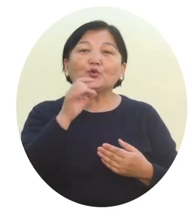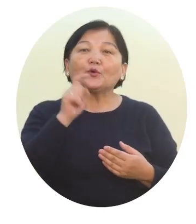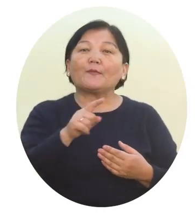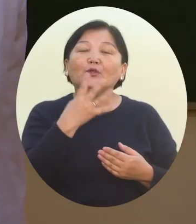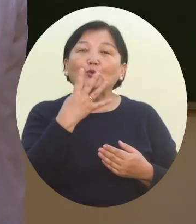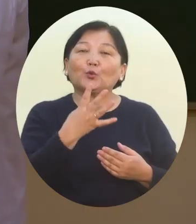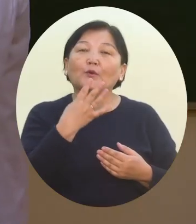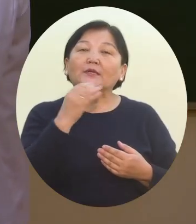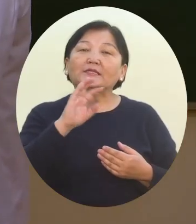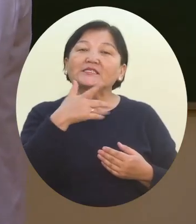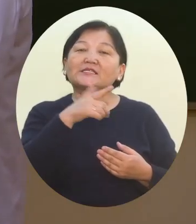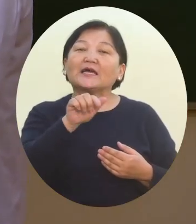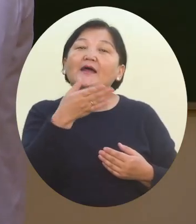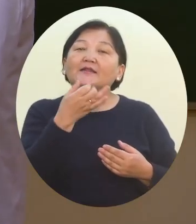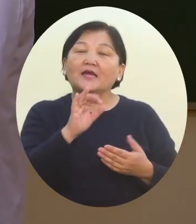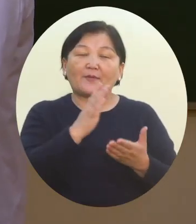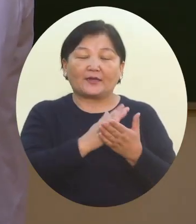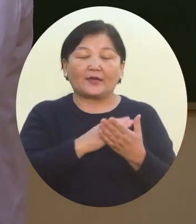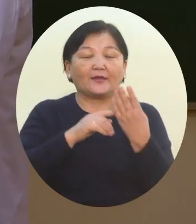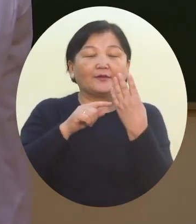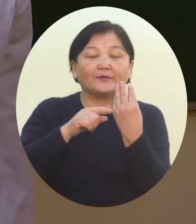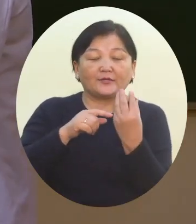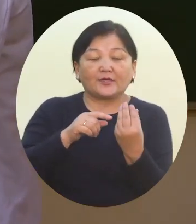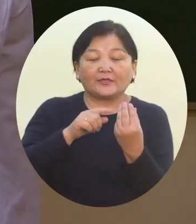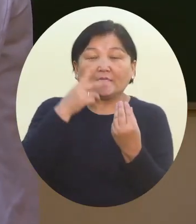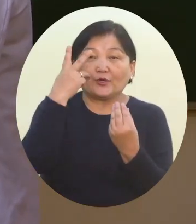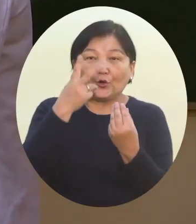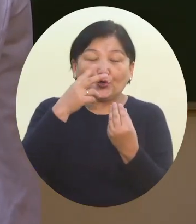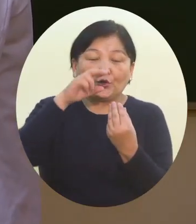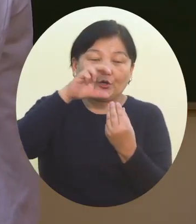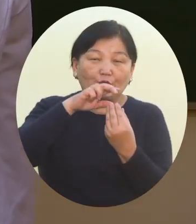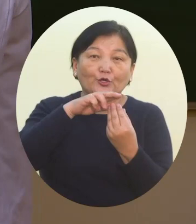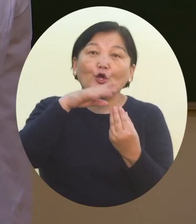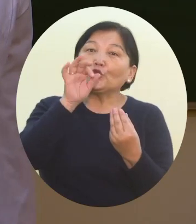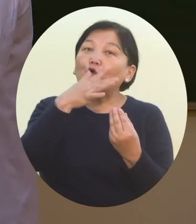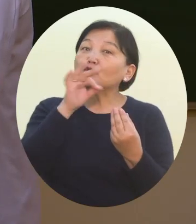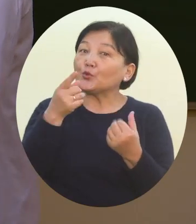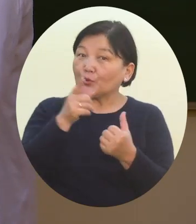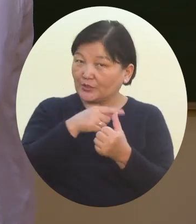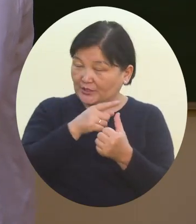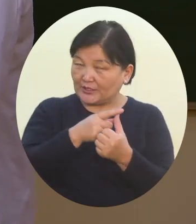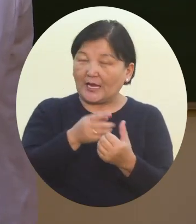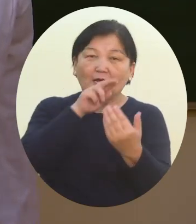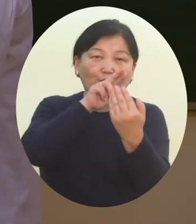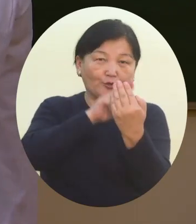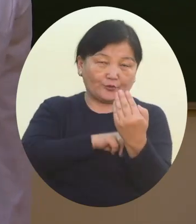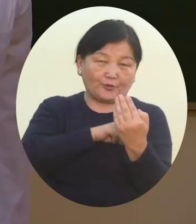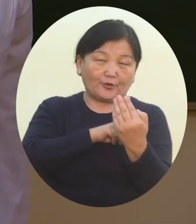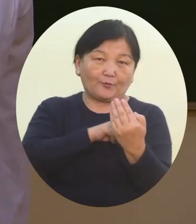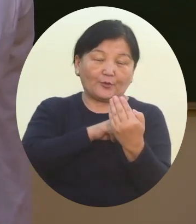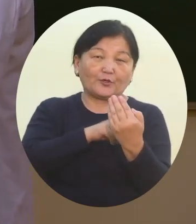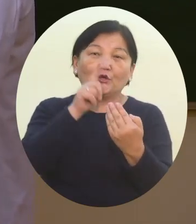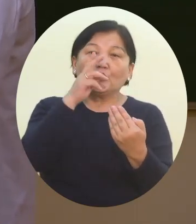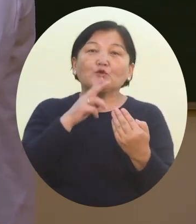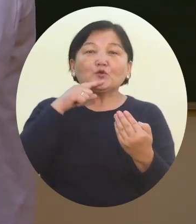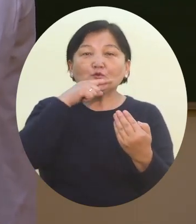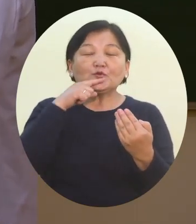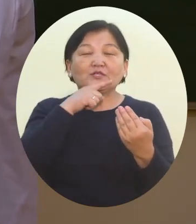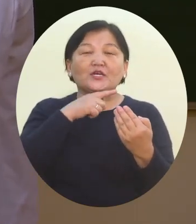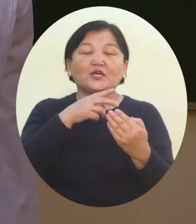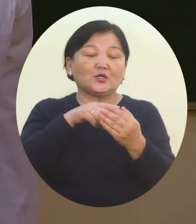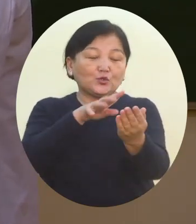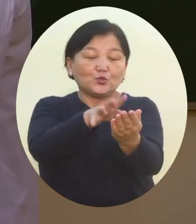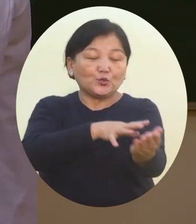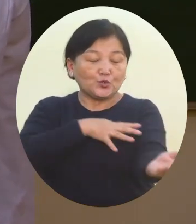хоёр таслахаа маань цусыг хүлээж авдаг учраас тосгор хэмээ нэрлэгддэг. Харин доод хоёр таслахаа маань цусыг суц руу шахан